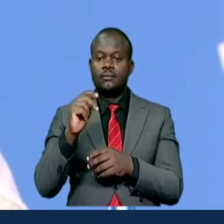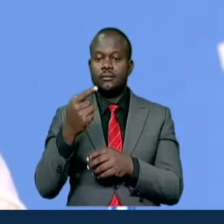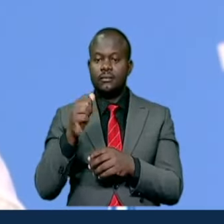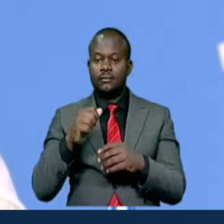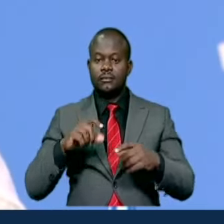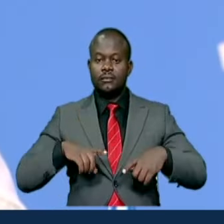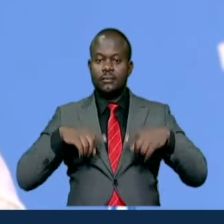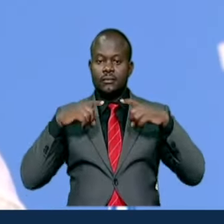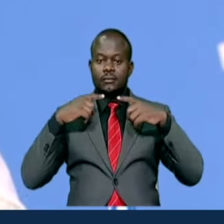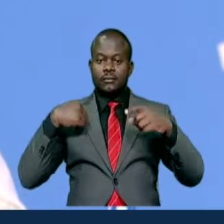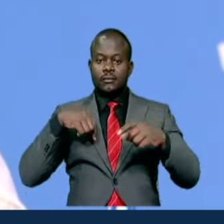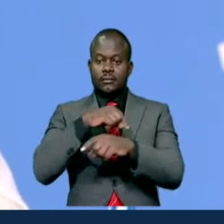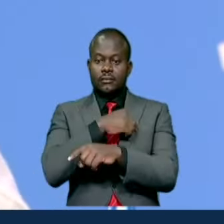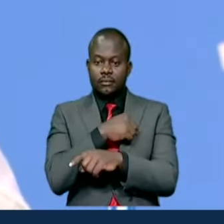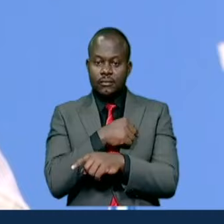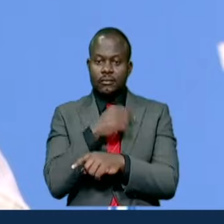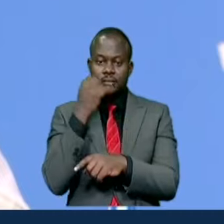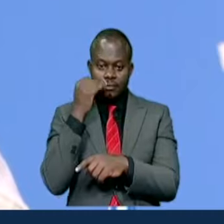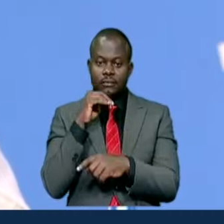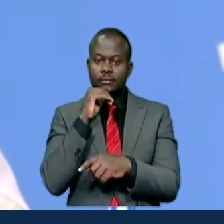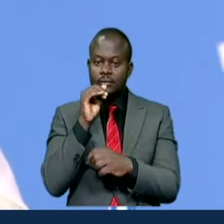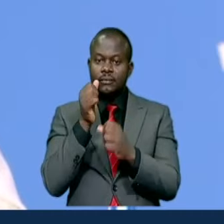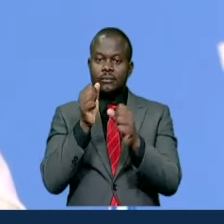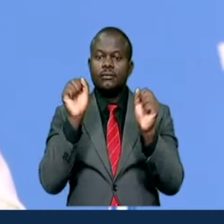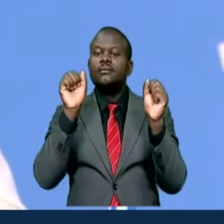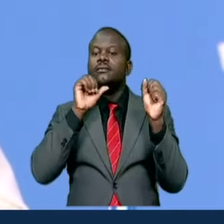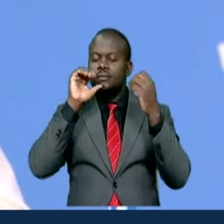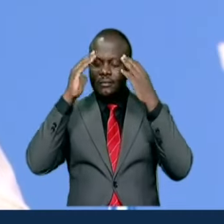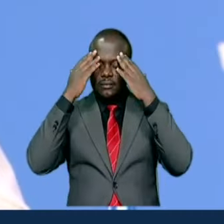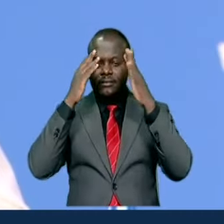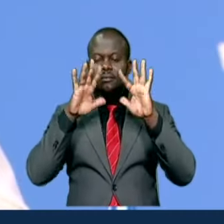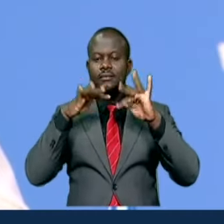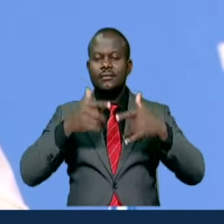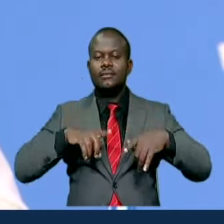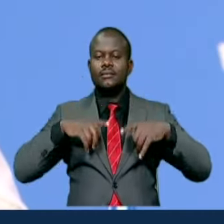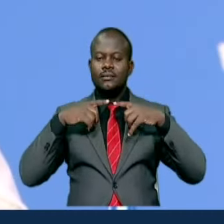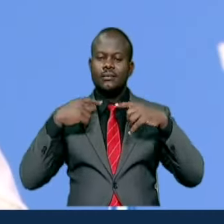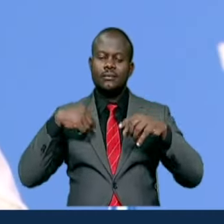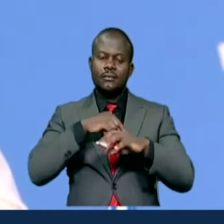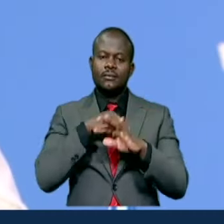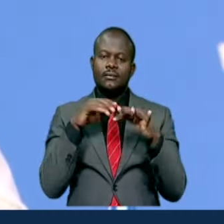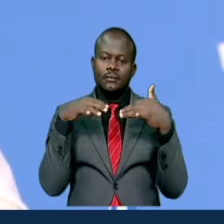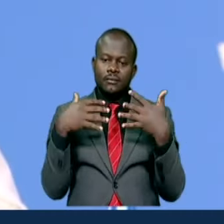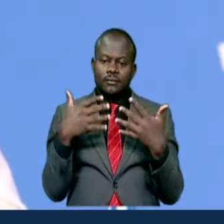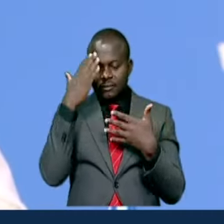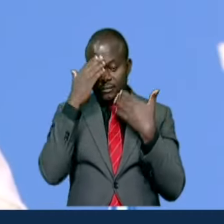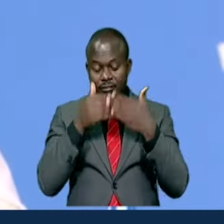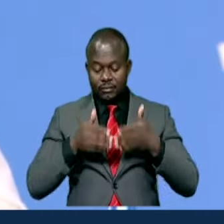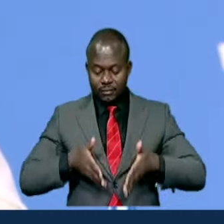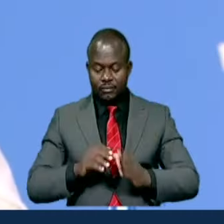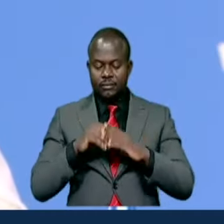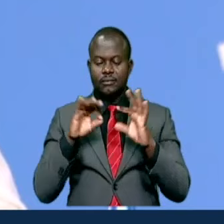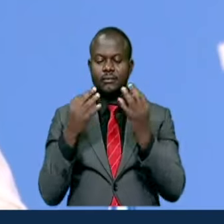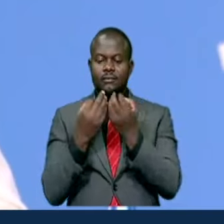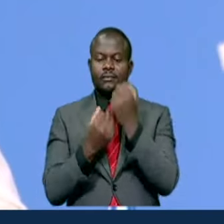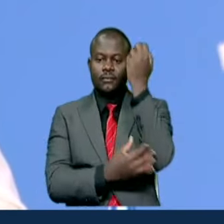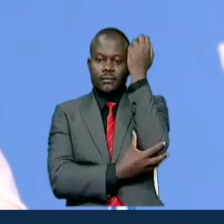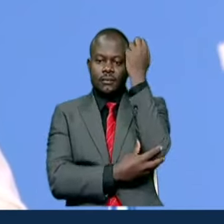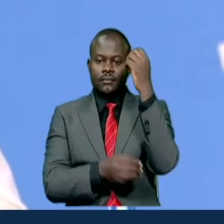Ubuzima bwanjye iyo mutaborokora sinzi uko nakabaye ndiho, kubera ko navukiye mu muryango ukennye